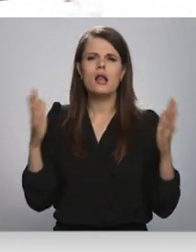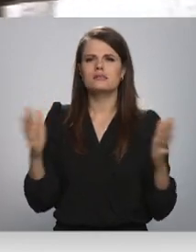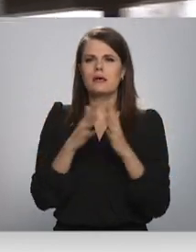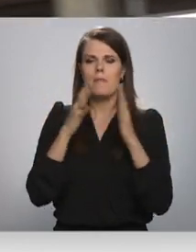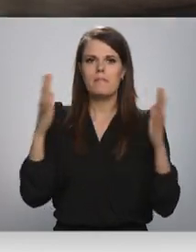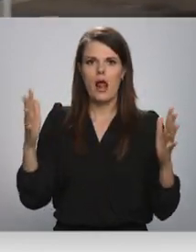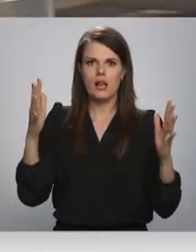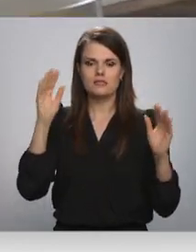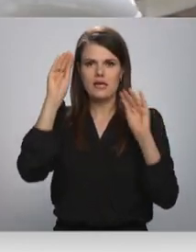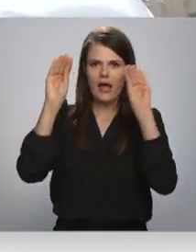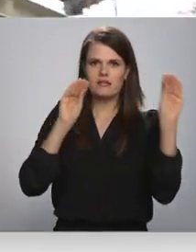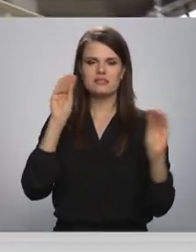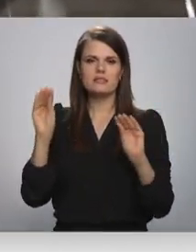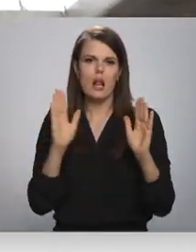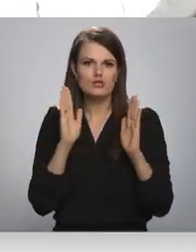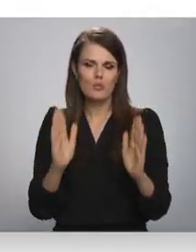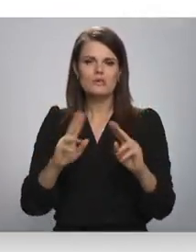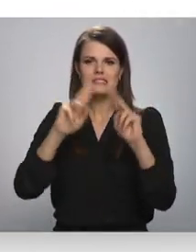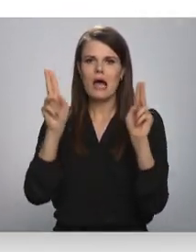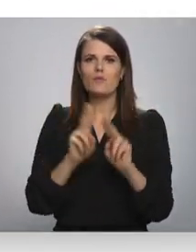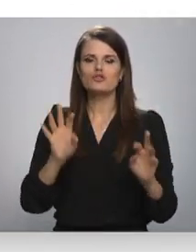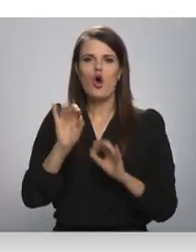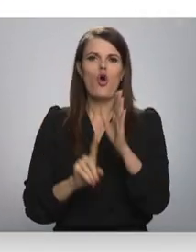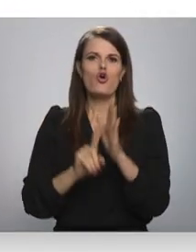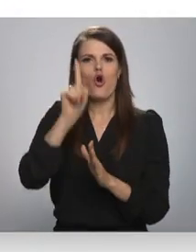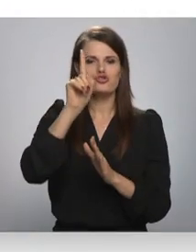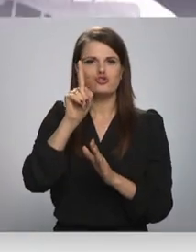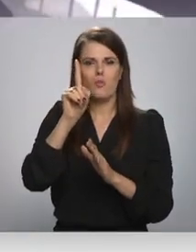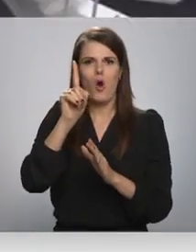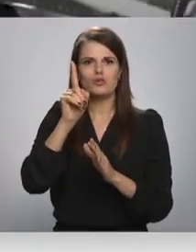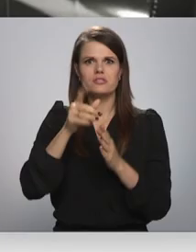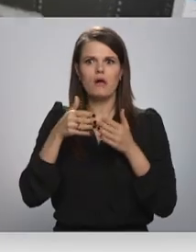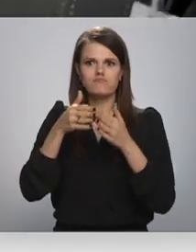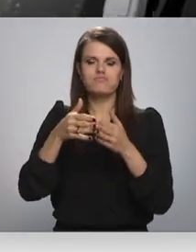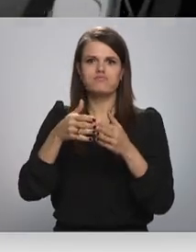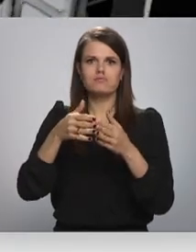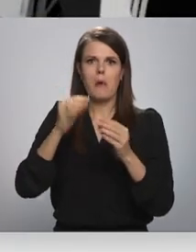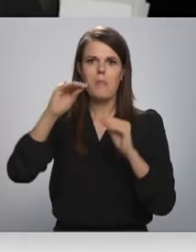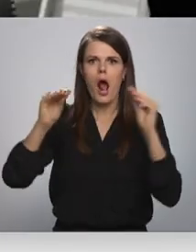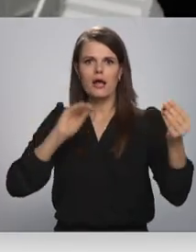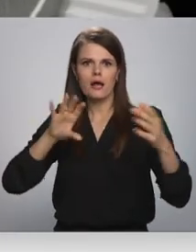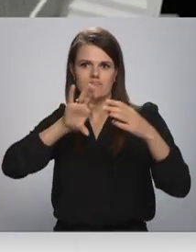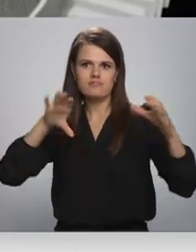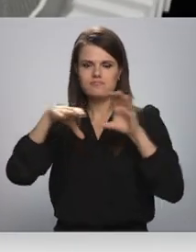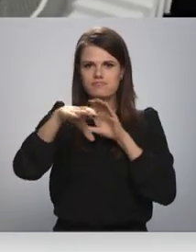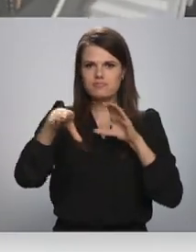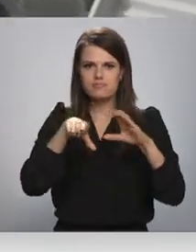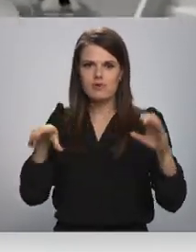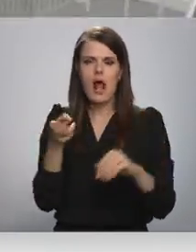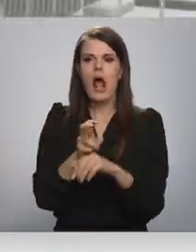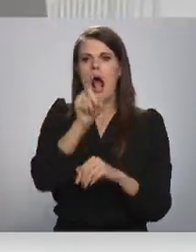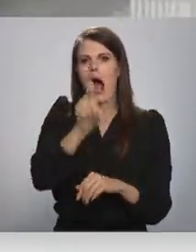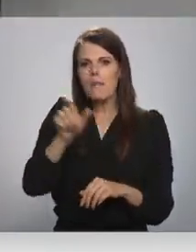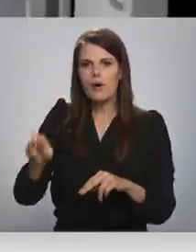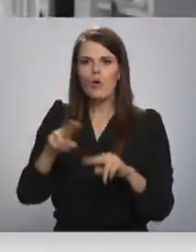milzīga instalācija. Šeit būs starptautiskās kosmosa stacijas makets, tādi milzīgi bunduļi te būs apkārt. Gan apmeklētāji,